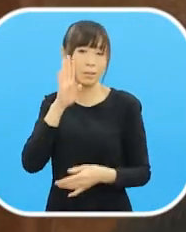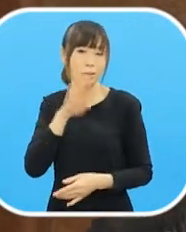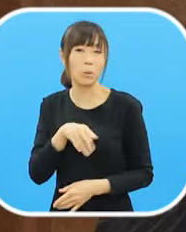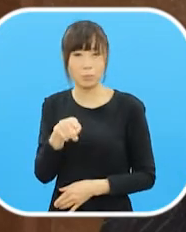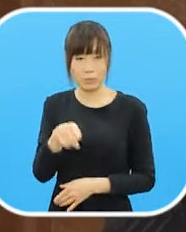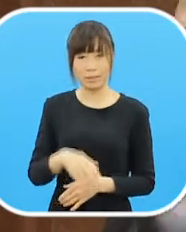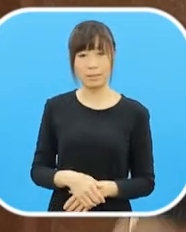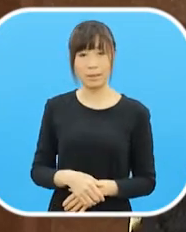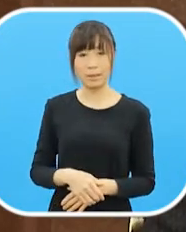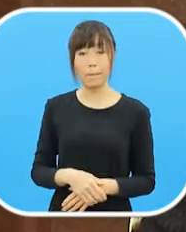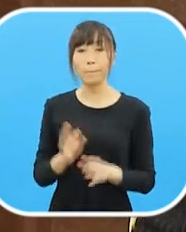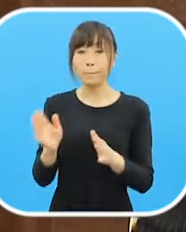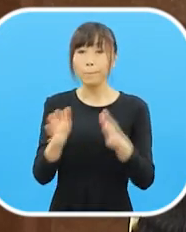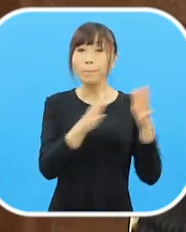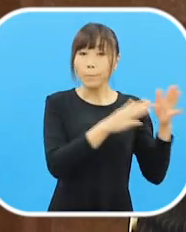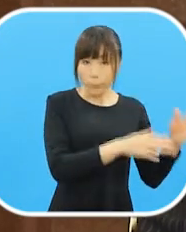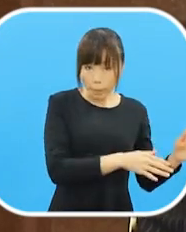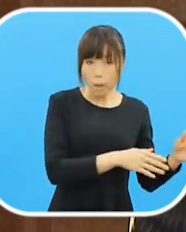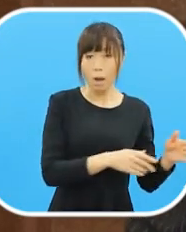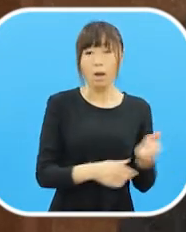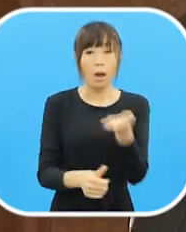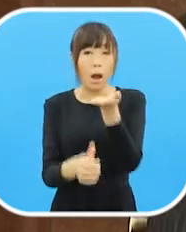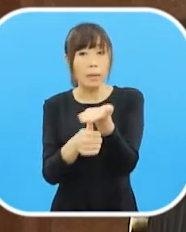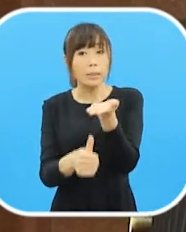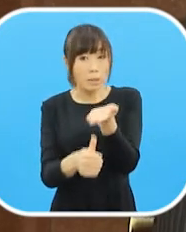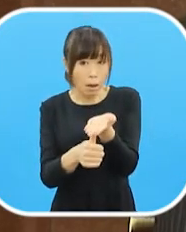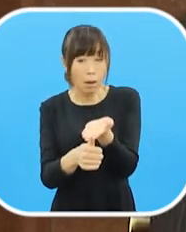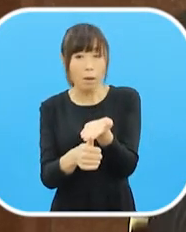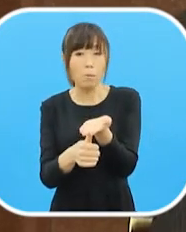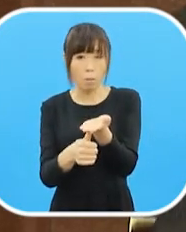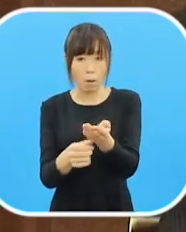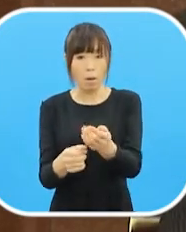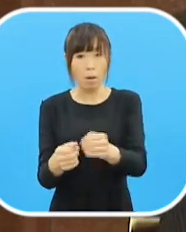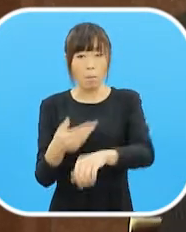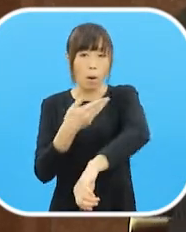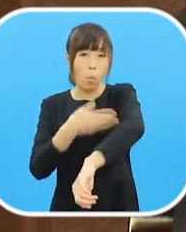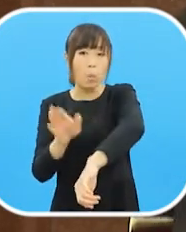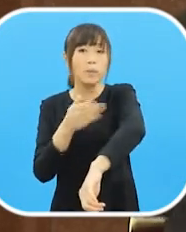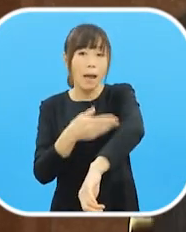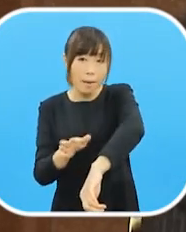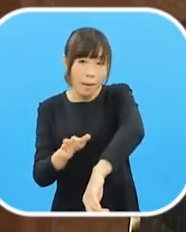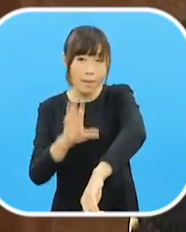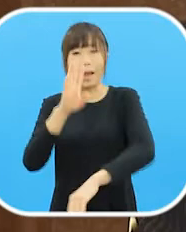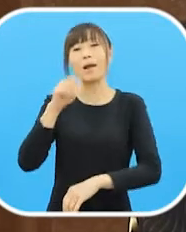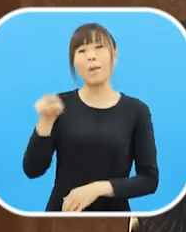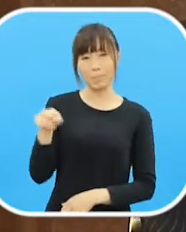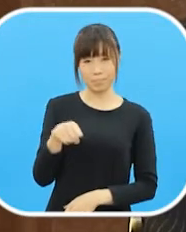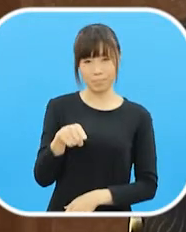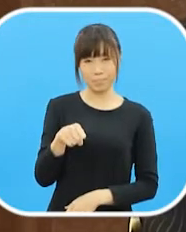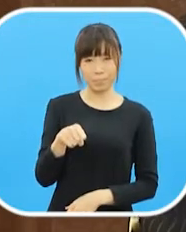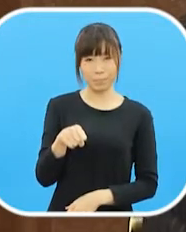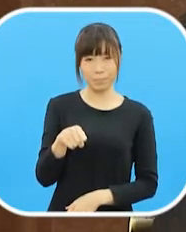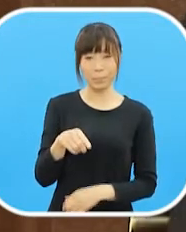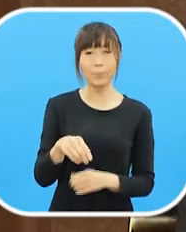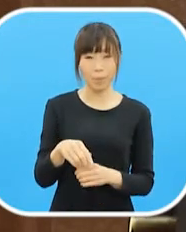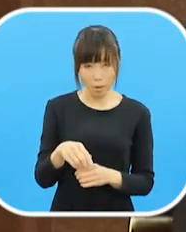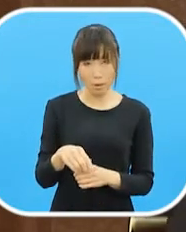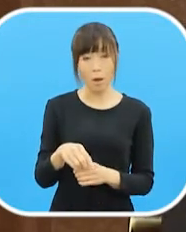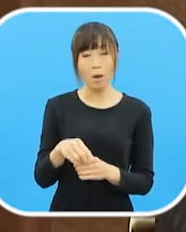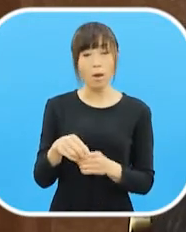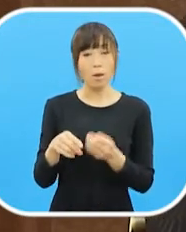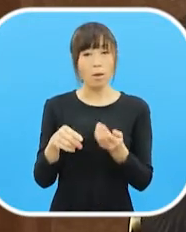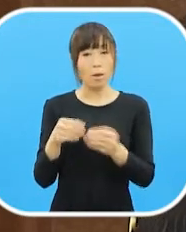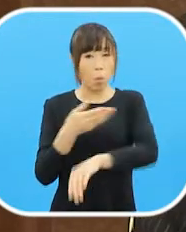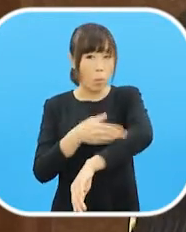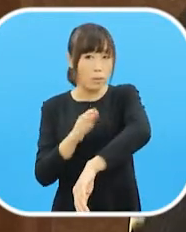ぱり私思うんですよ、秋田はね、ほらおしゃれ県、 そうですよね、 そうするとね、やっぱり